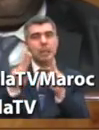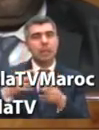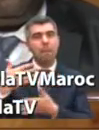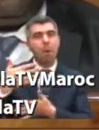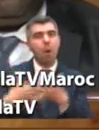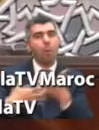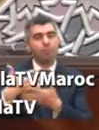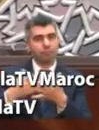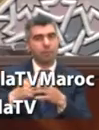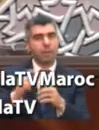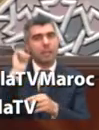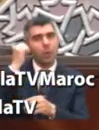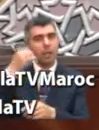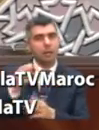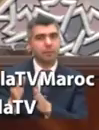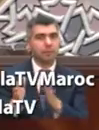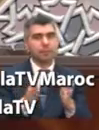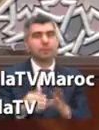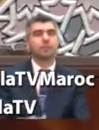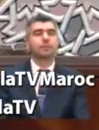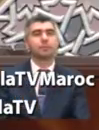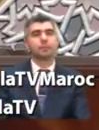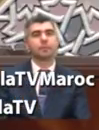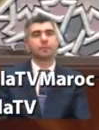وشكرا. جواب سيد الوزير.